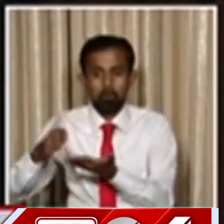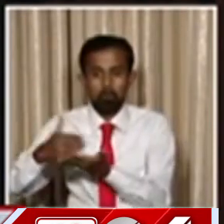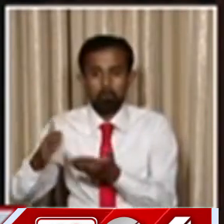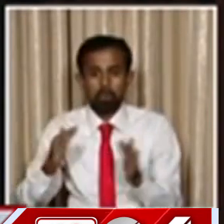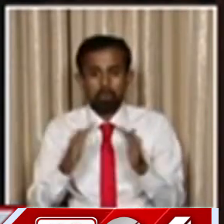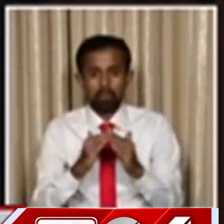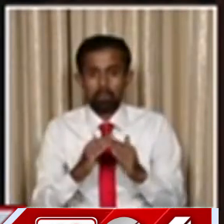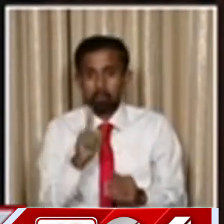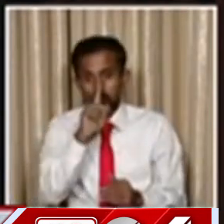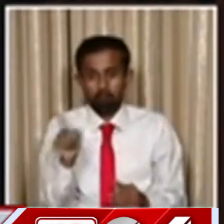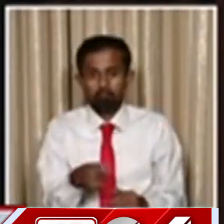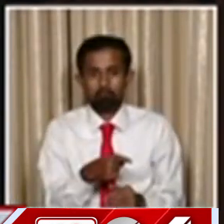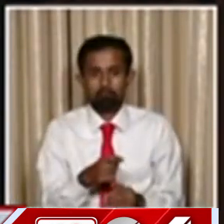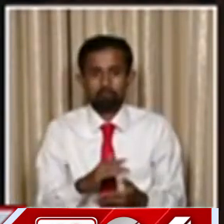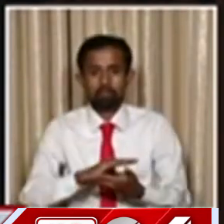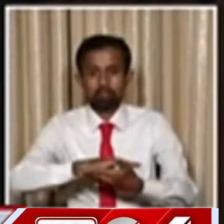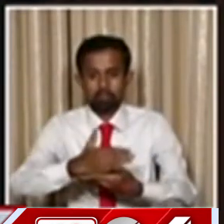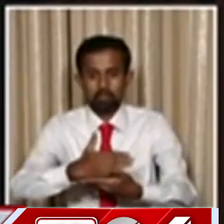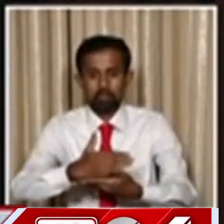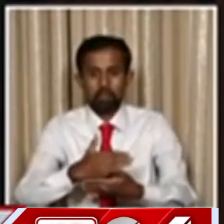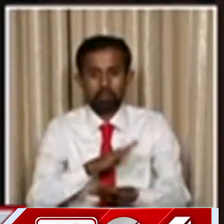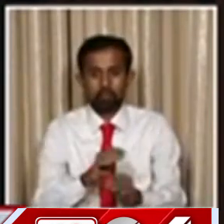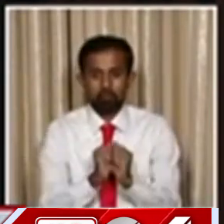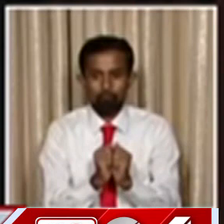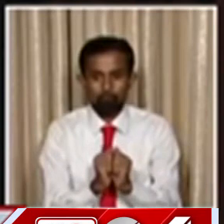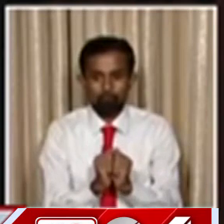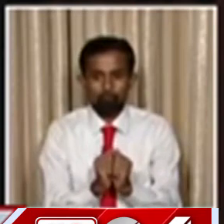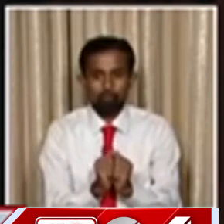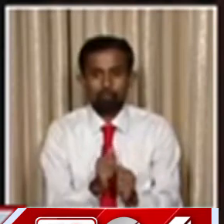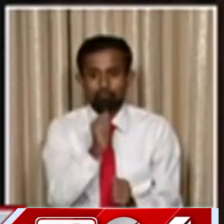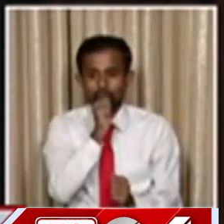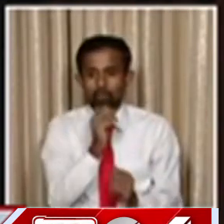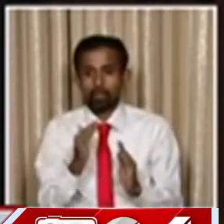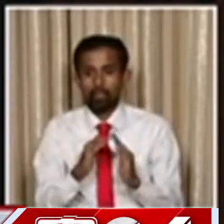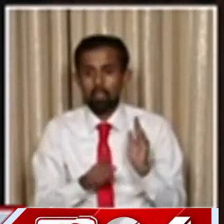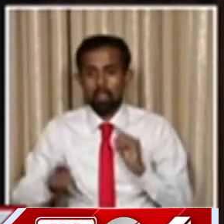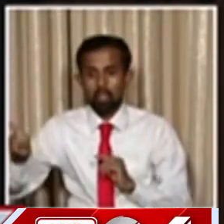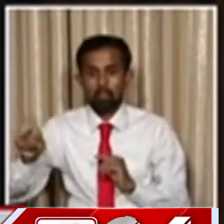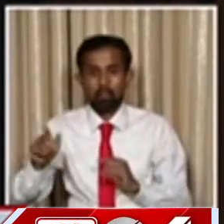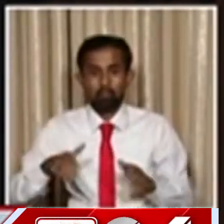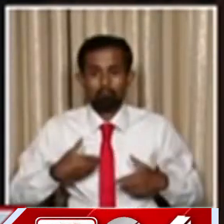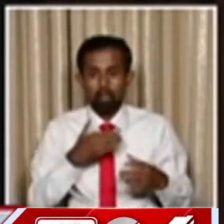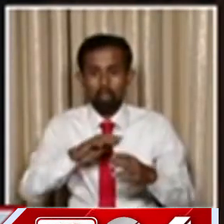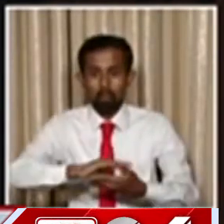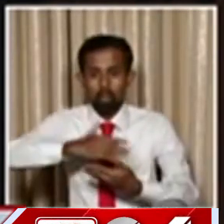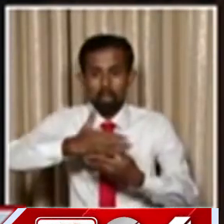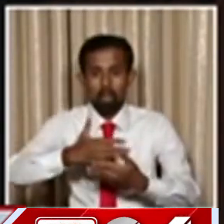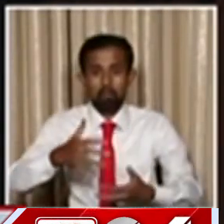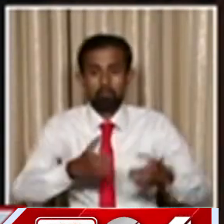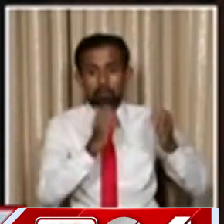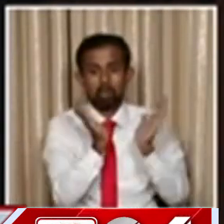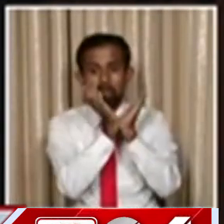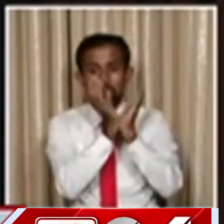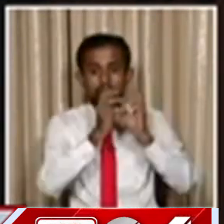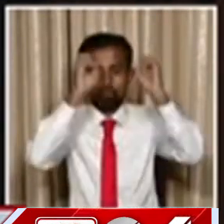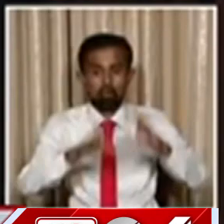ගෙදර ගෙනල්ලා පළවෙනි දවසේම සාලේ තියාගෙන ඉඳලා දරුවා වැඩ කර කර ඉඳලා වතුර එකක් බොන්න ගෙට ගිය වෙලාවේ වඳුරා ගෙට පැනලා ලැප්ටොප් එක අරන් ගිලා ගහේ උඩට